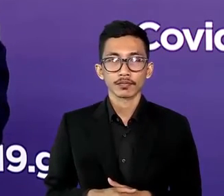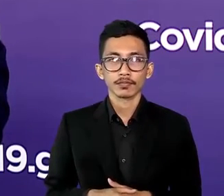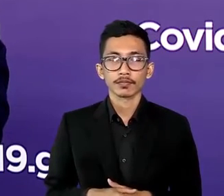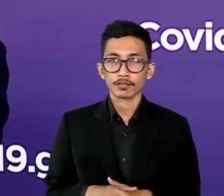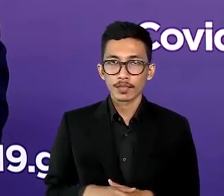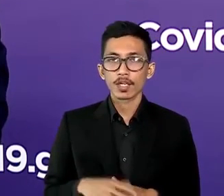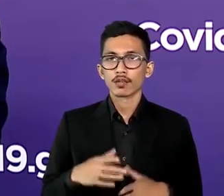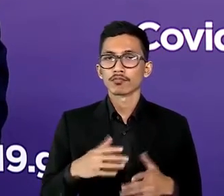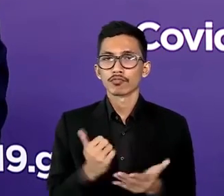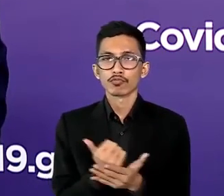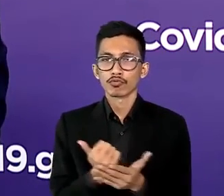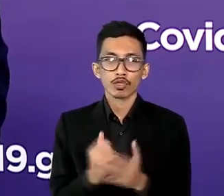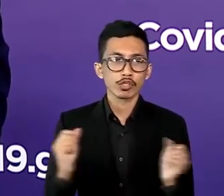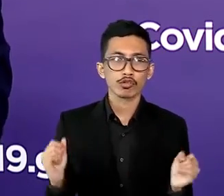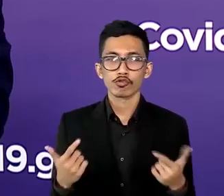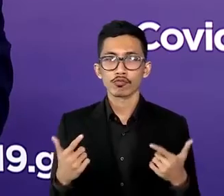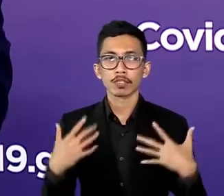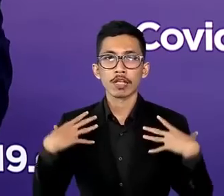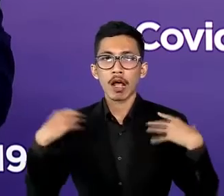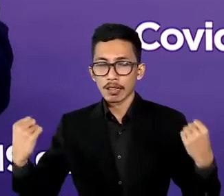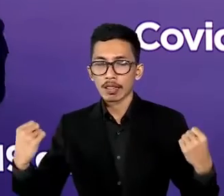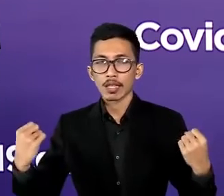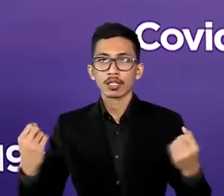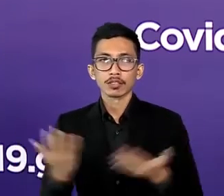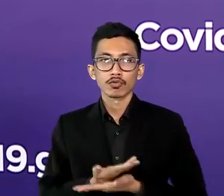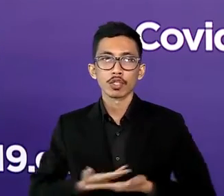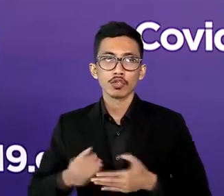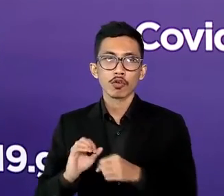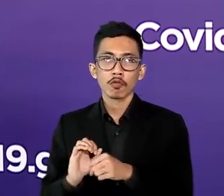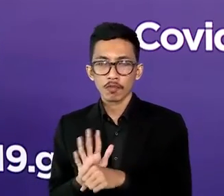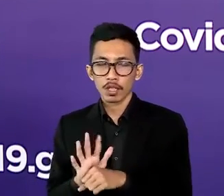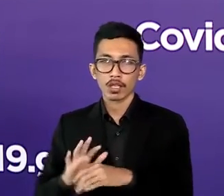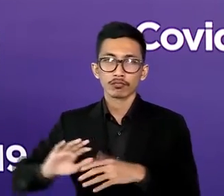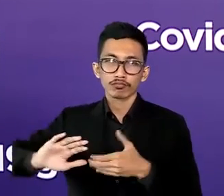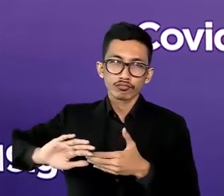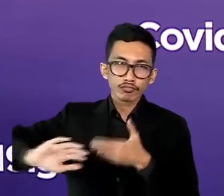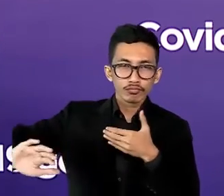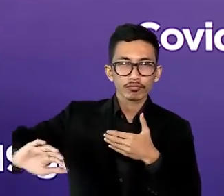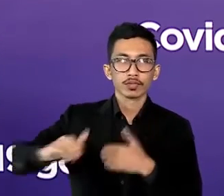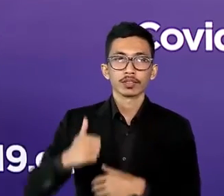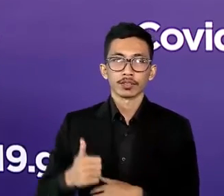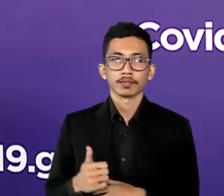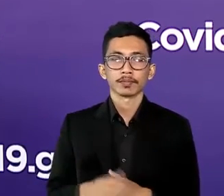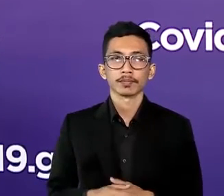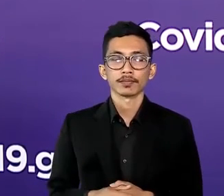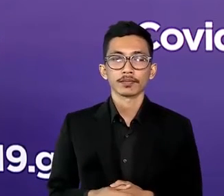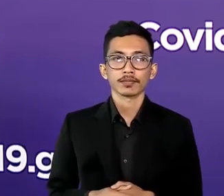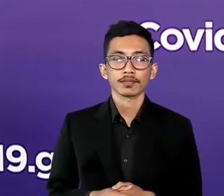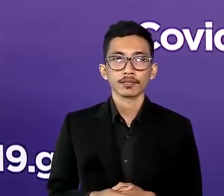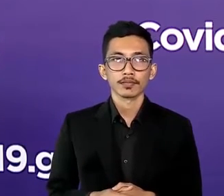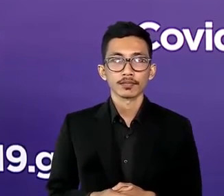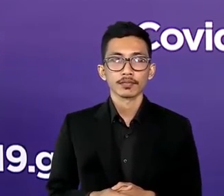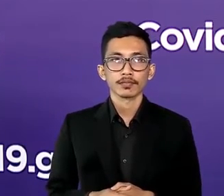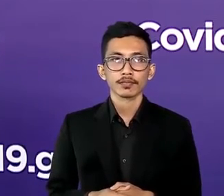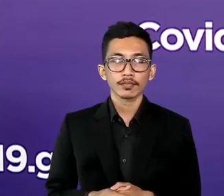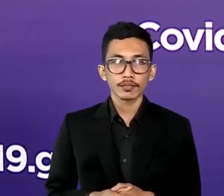dengan membangun budaya hidup sehat sehingga semua kelompok masyarakat terlindung dengan optimal dari paparan COVID-19. Instrumen